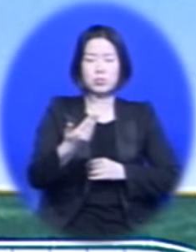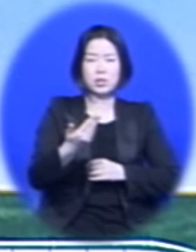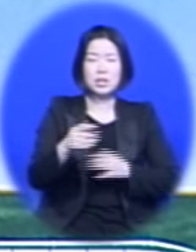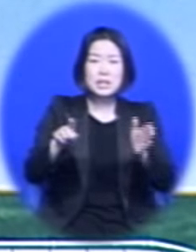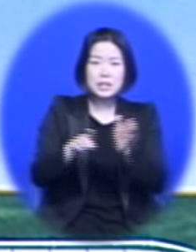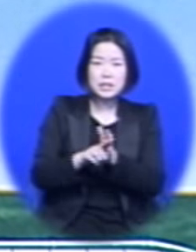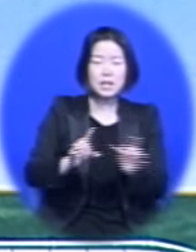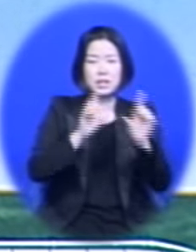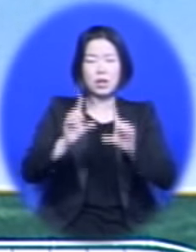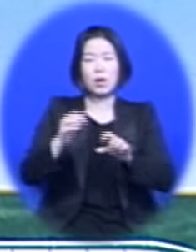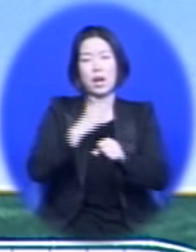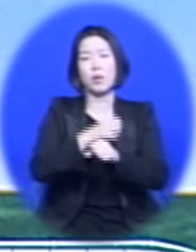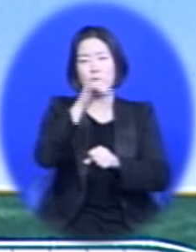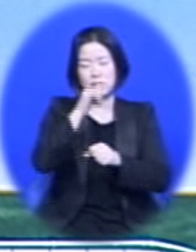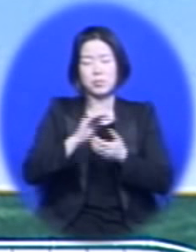있기 때문에 그런 것입니다.